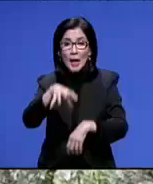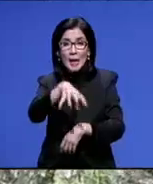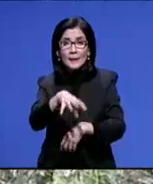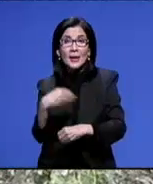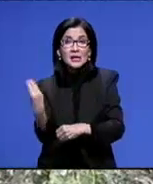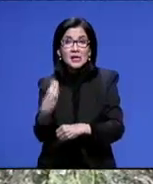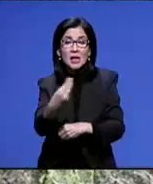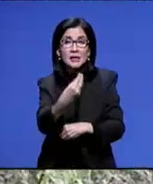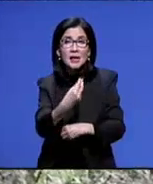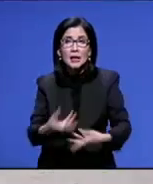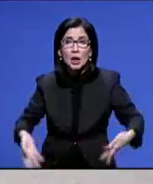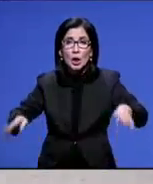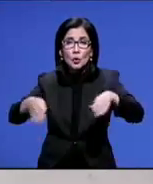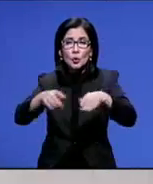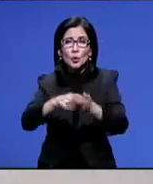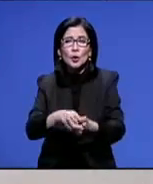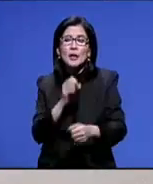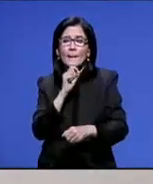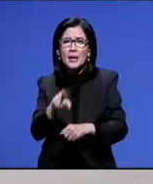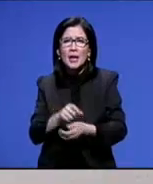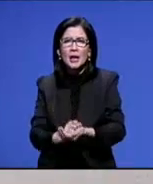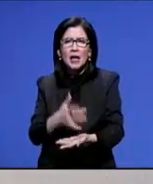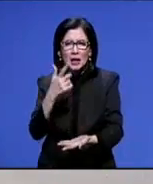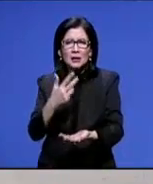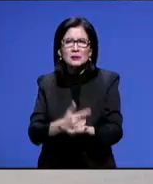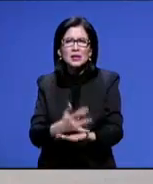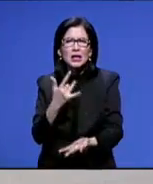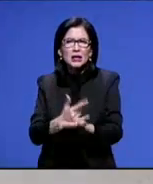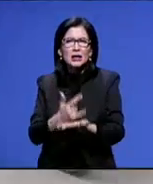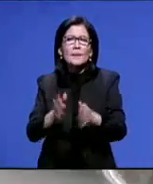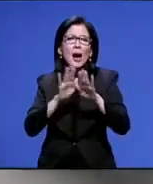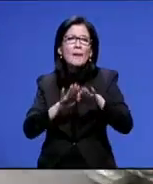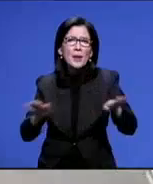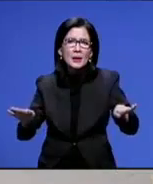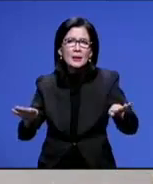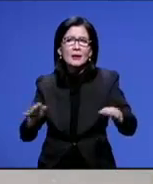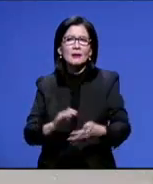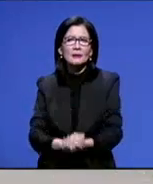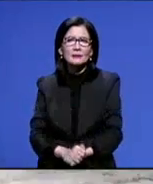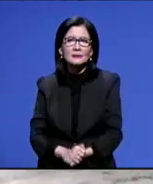wisata Gunung Bromo mengklaim kawasan Gunung Bromo masih aman untuk dikunjungi.